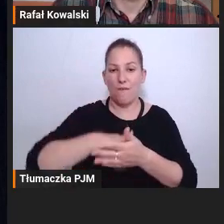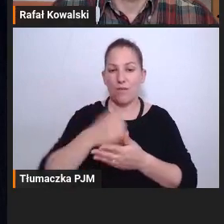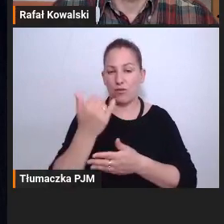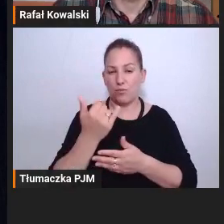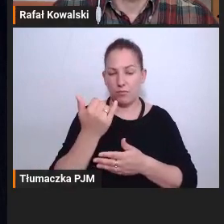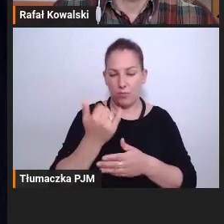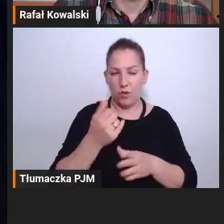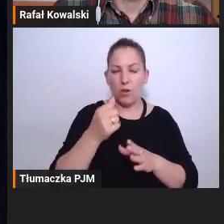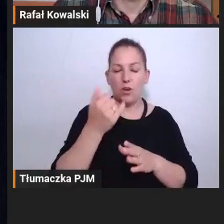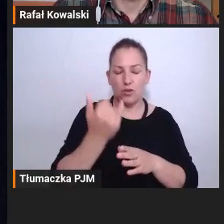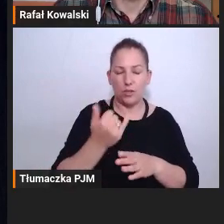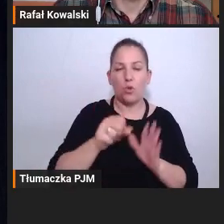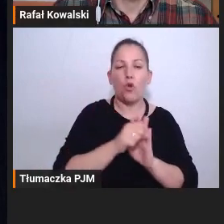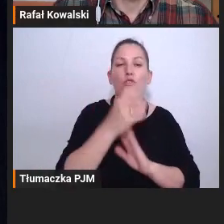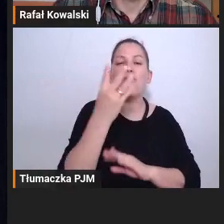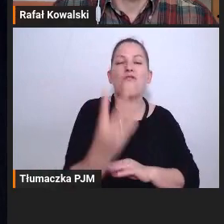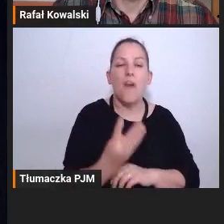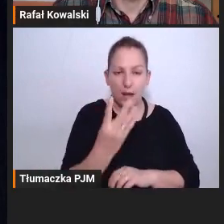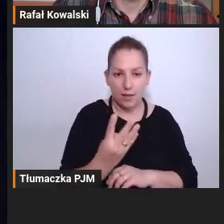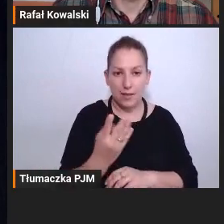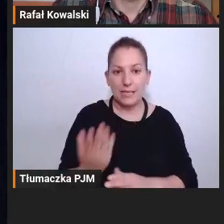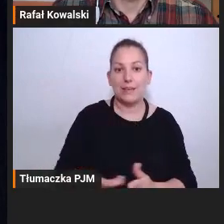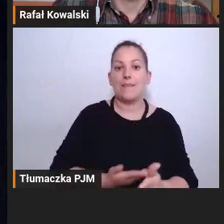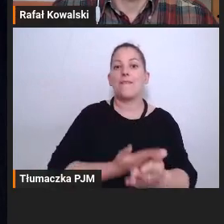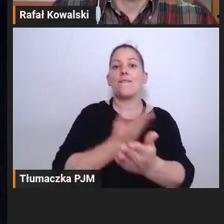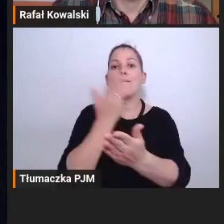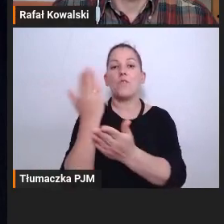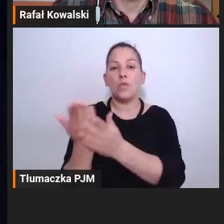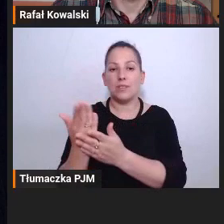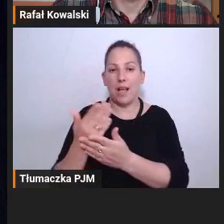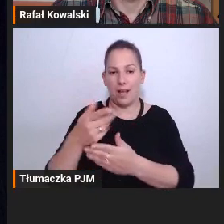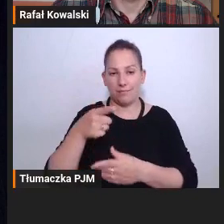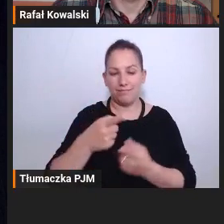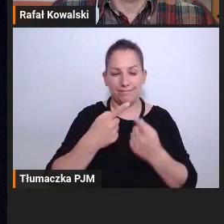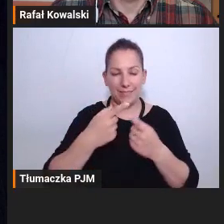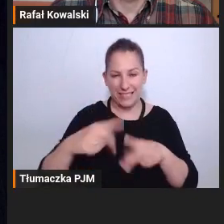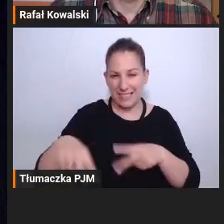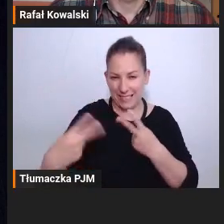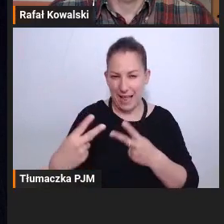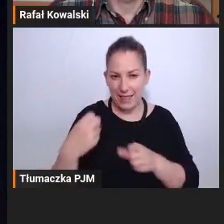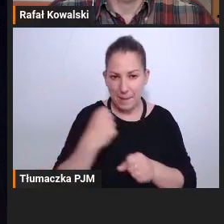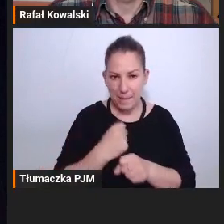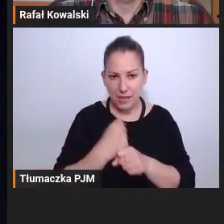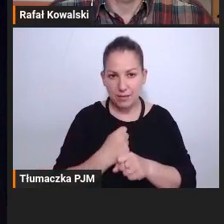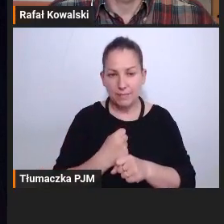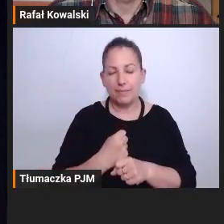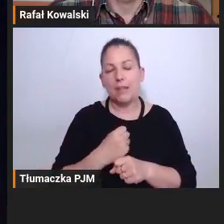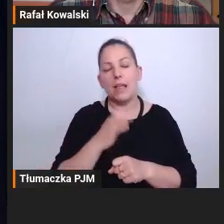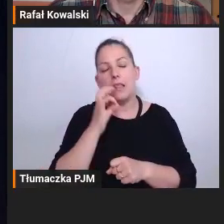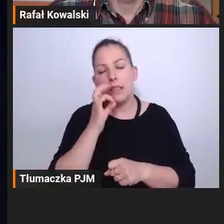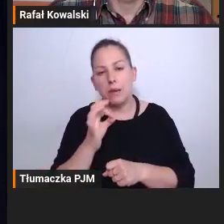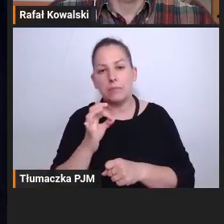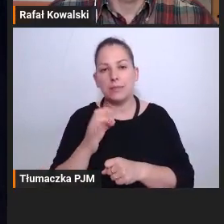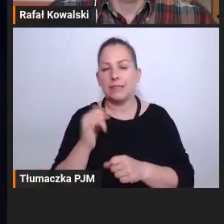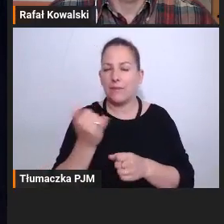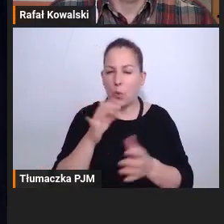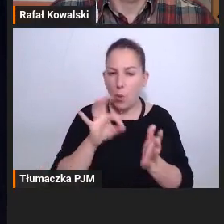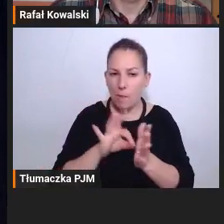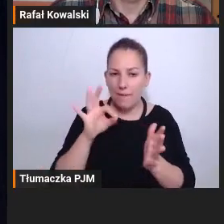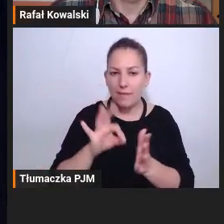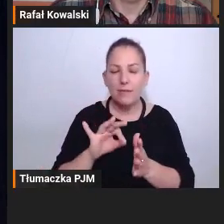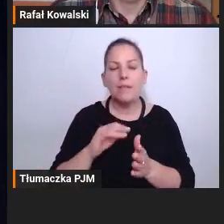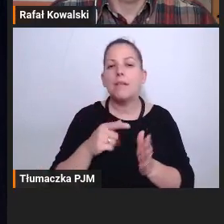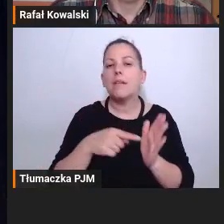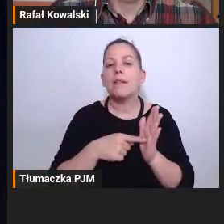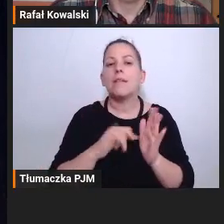4. roku życia, składający wniosek o wykonywanie pracy zdalnej, Dobrze by było zawsze się upewnić, na jakiej